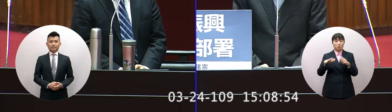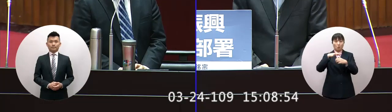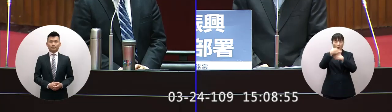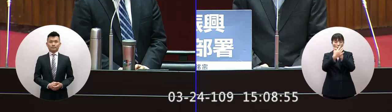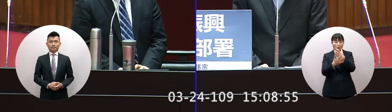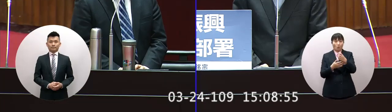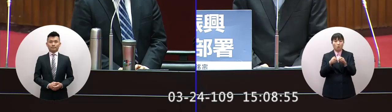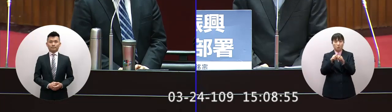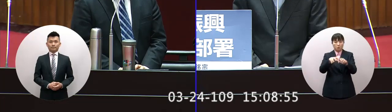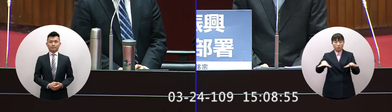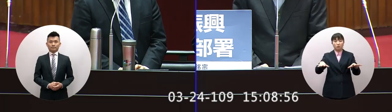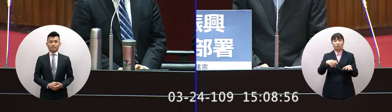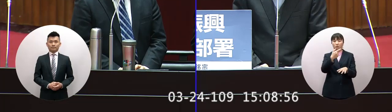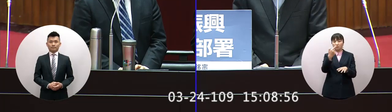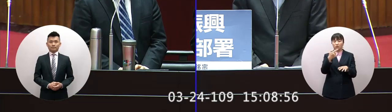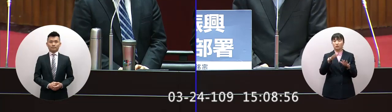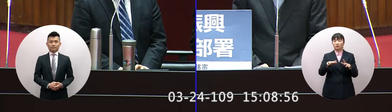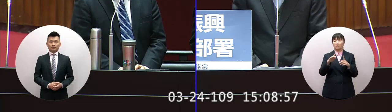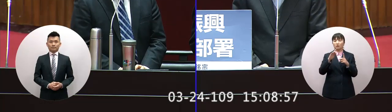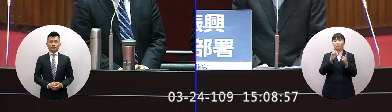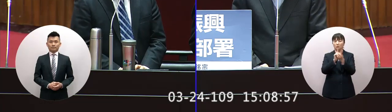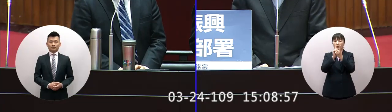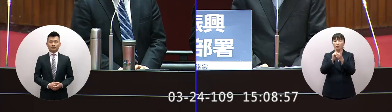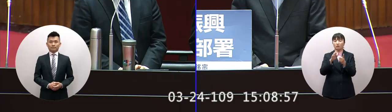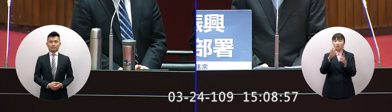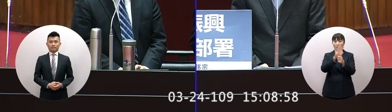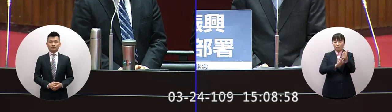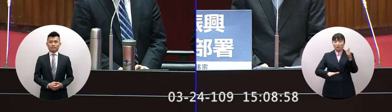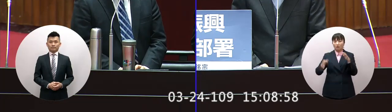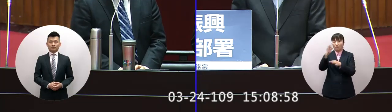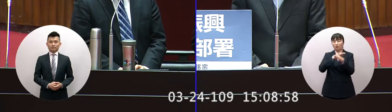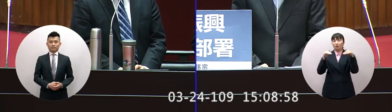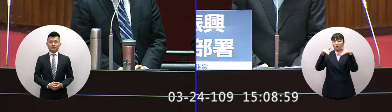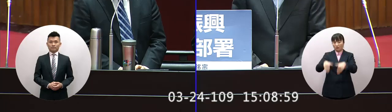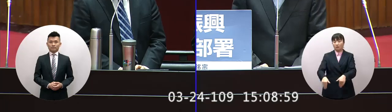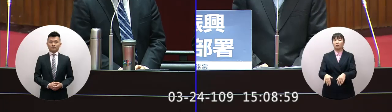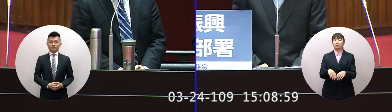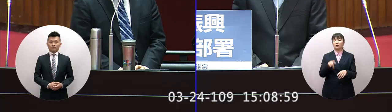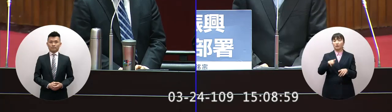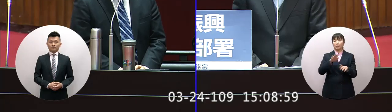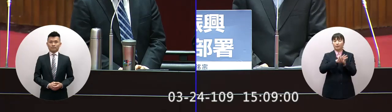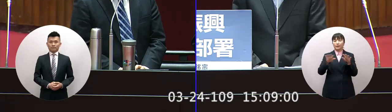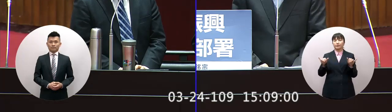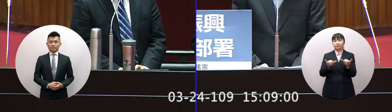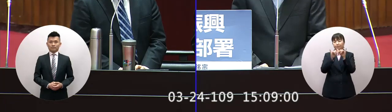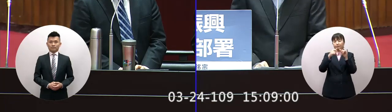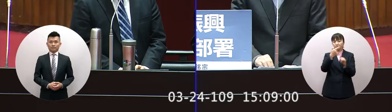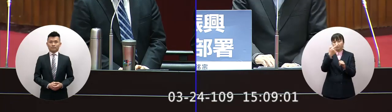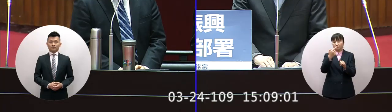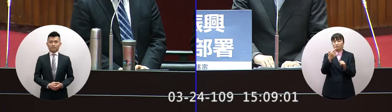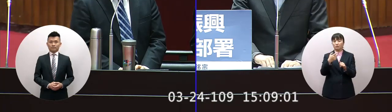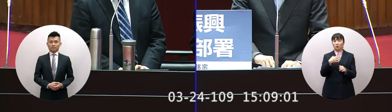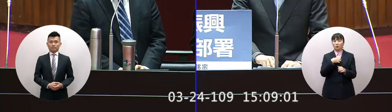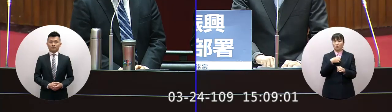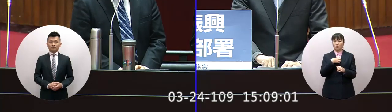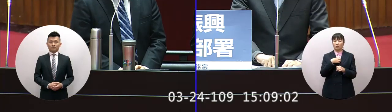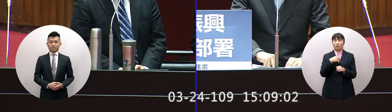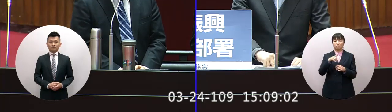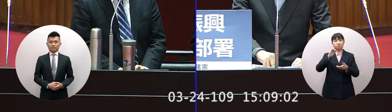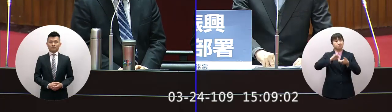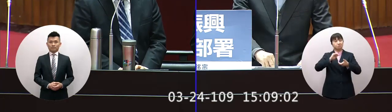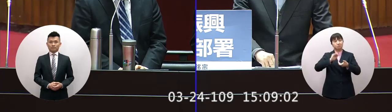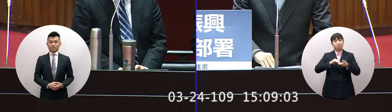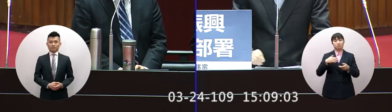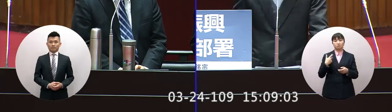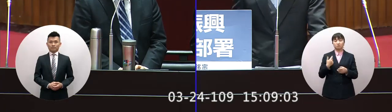球，疫情将大幅削弱全球的经济成长，冲击的程度具有高度不确